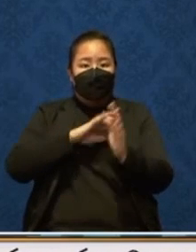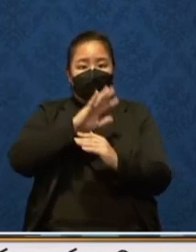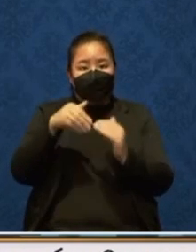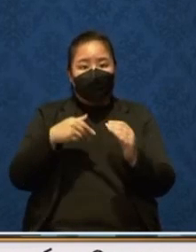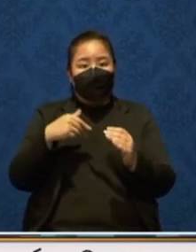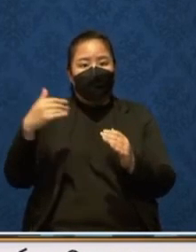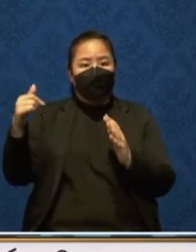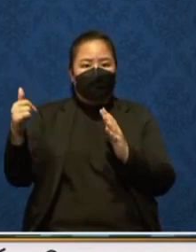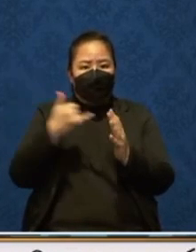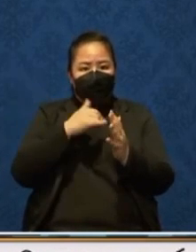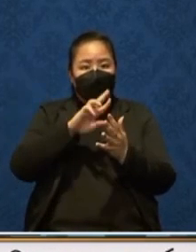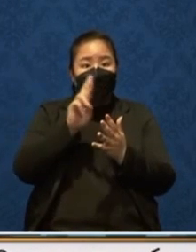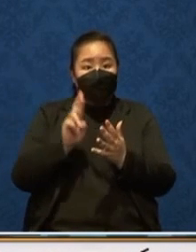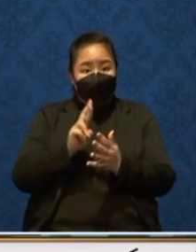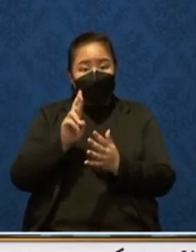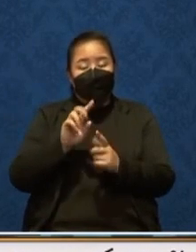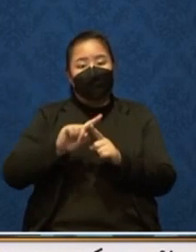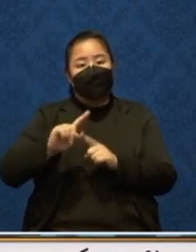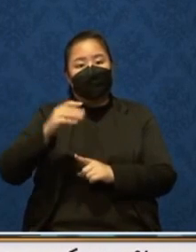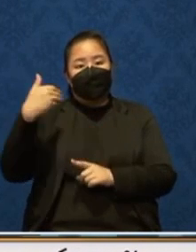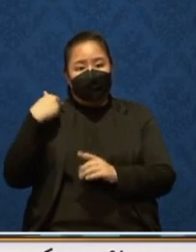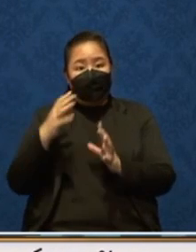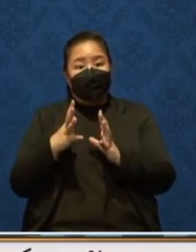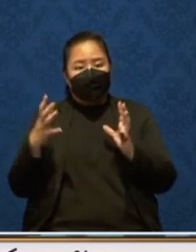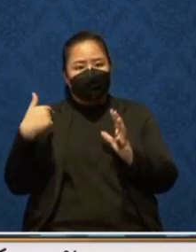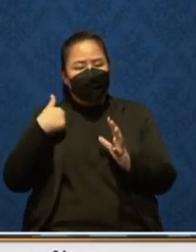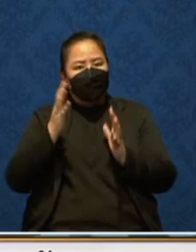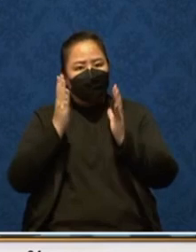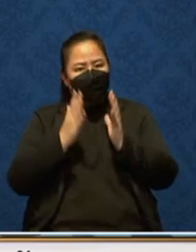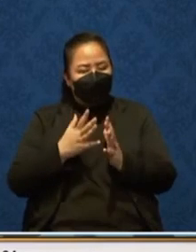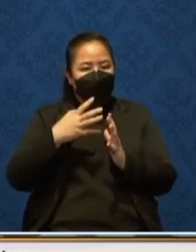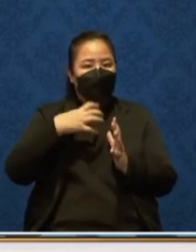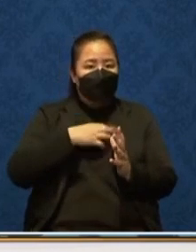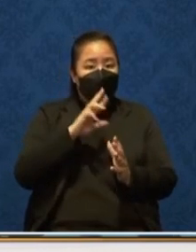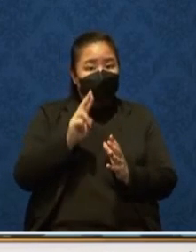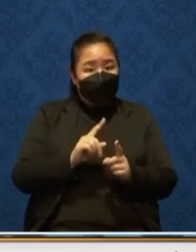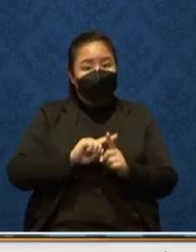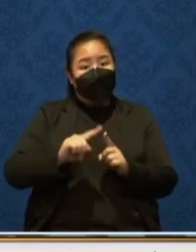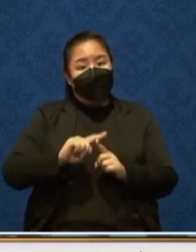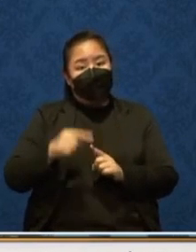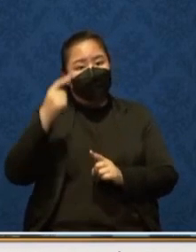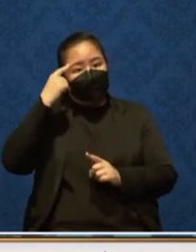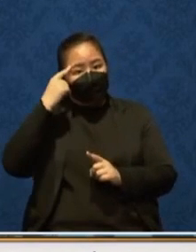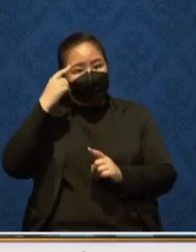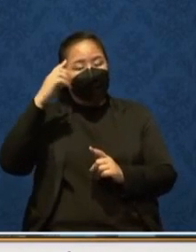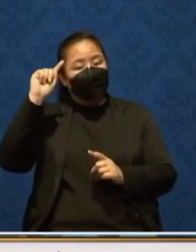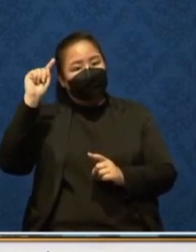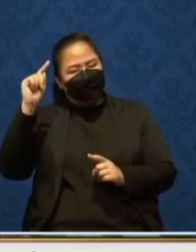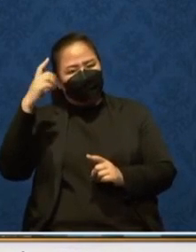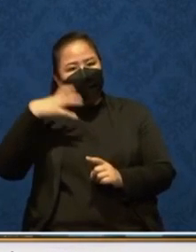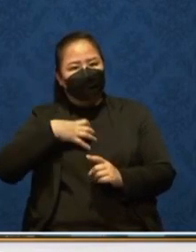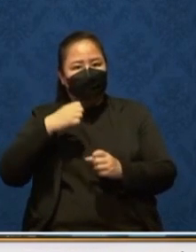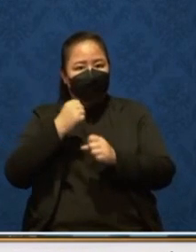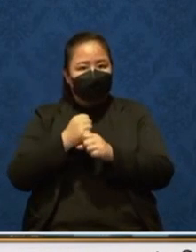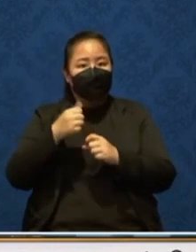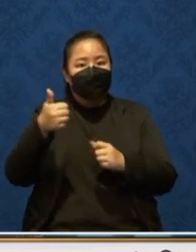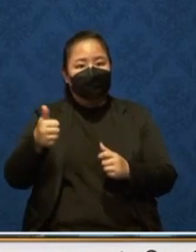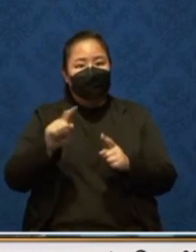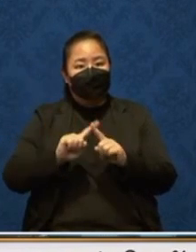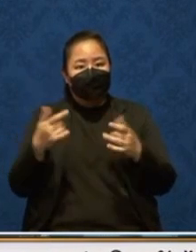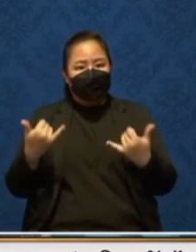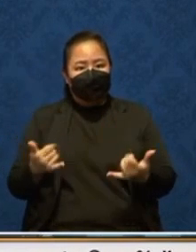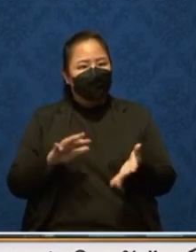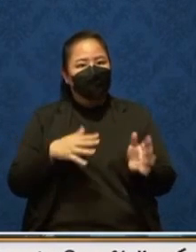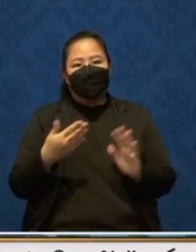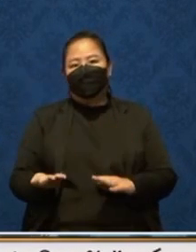มาใช้เยเยอะ มันกมีโอกาสทจะเกิดดีมาน์เยอะมีโอกาสทจะคิดใหญ่ ทำใหญ่แต่ประเดนก็คอมลม